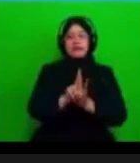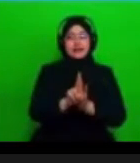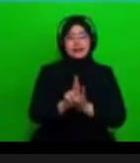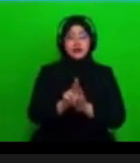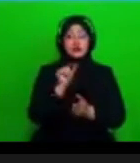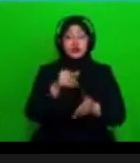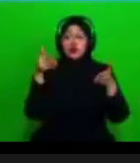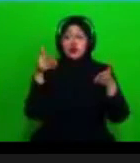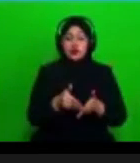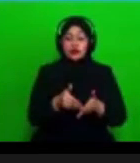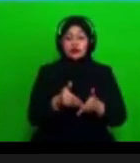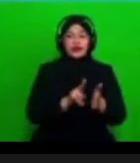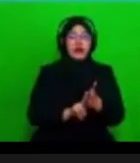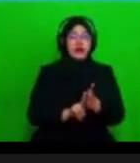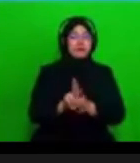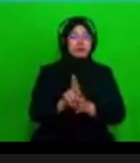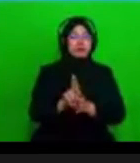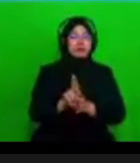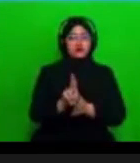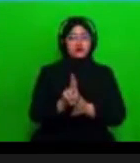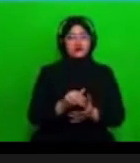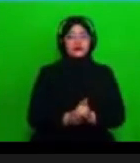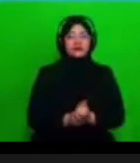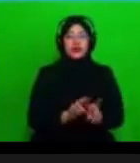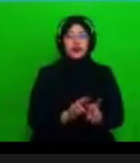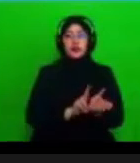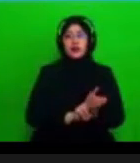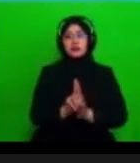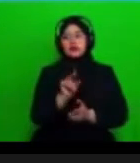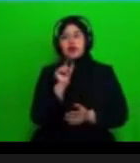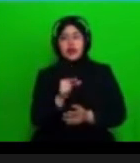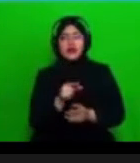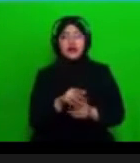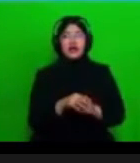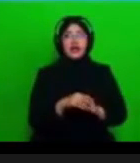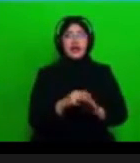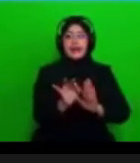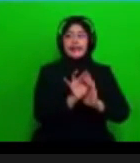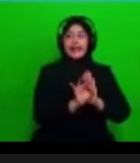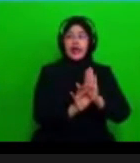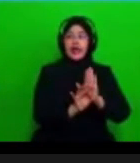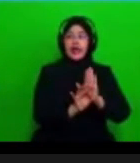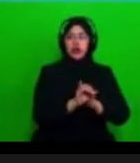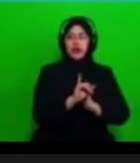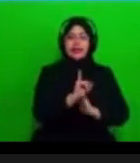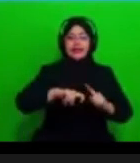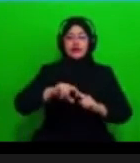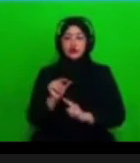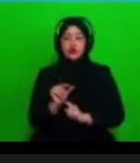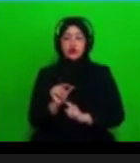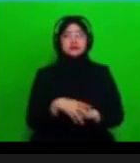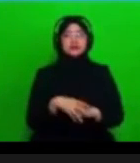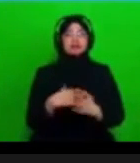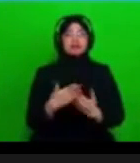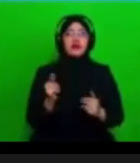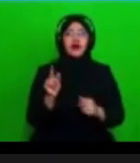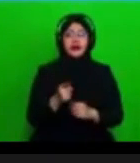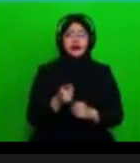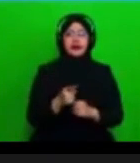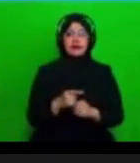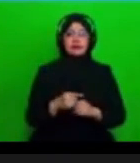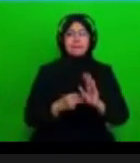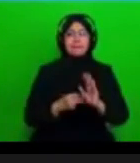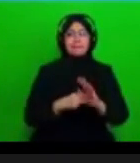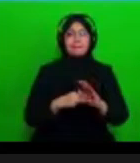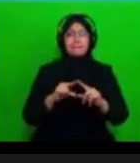perguruan tinggi untuk kampus ya, yaitu kampus itu kita set up ada indikator kinerja utama, IKU, kemudian matching fund.